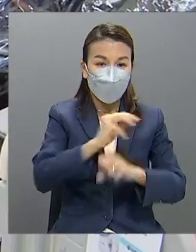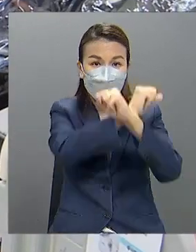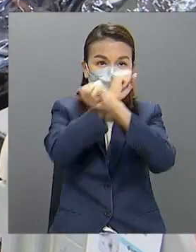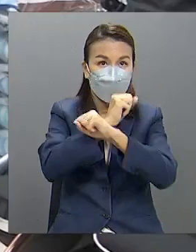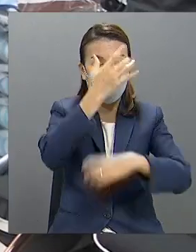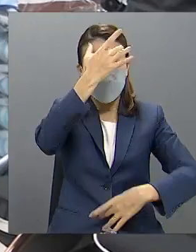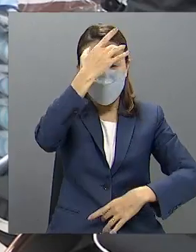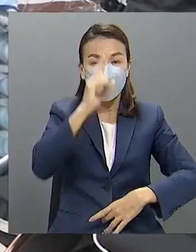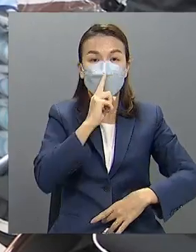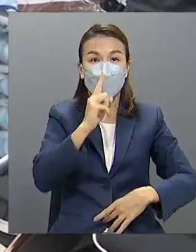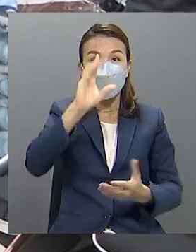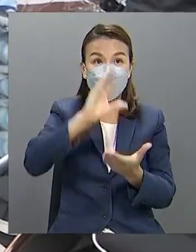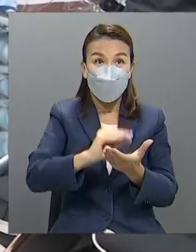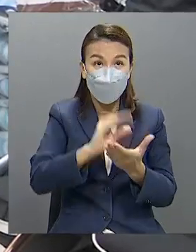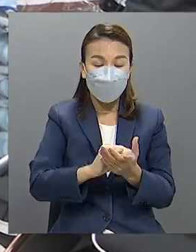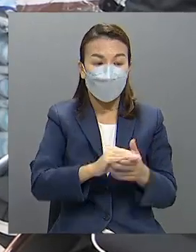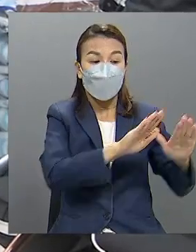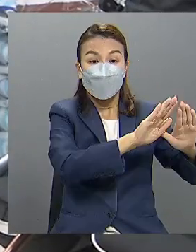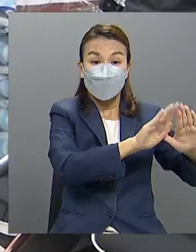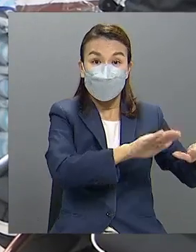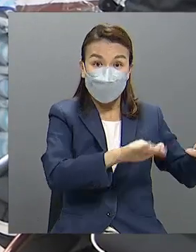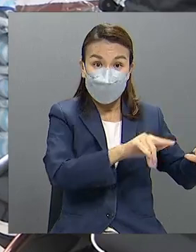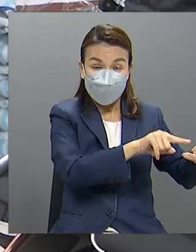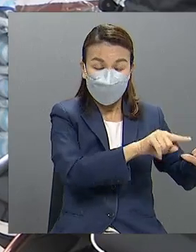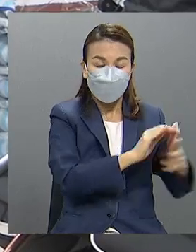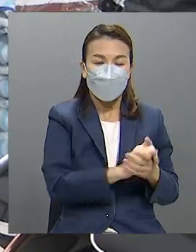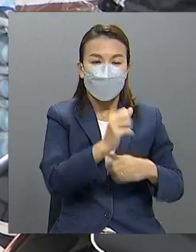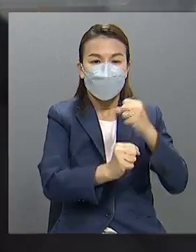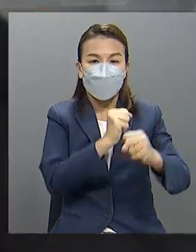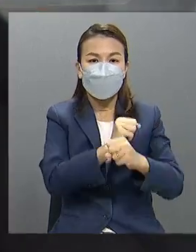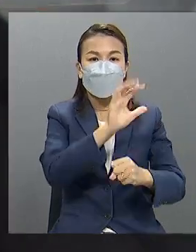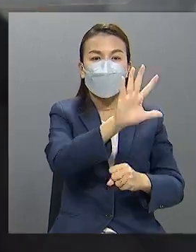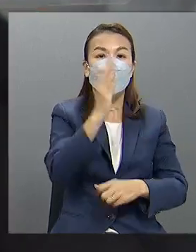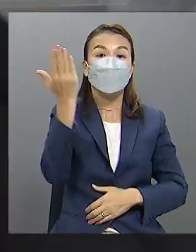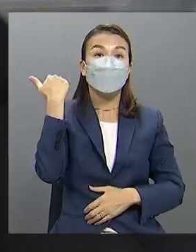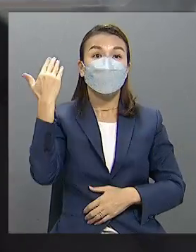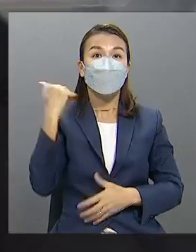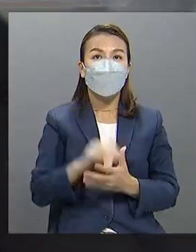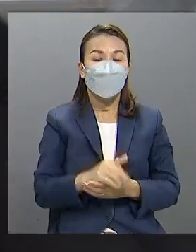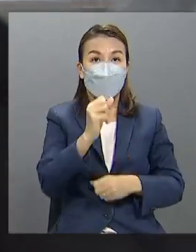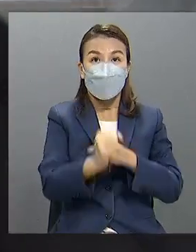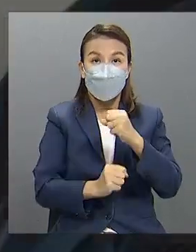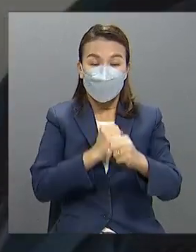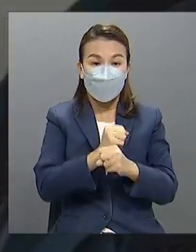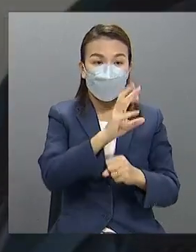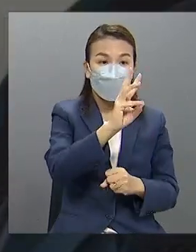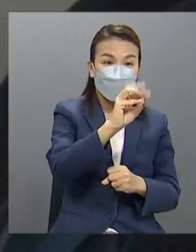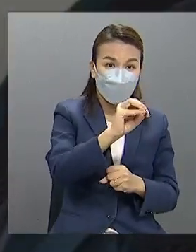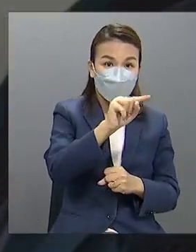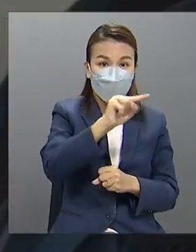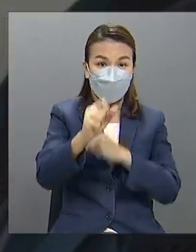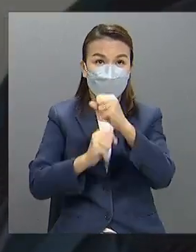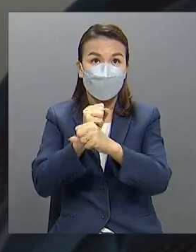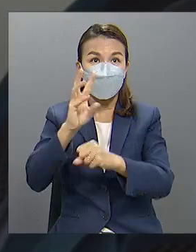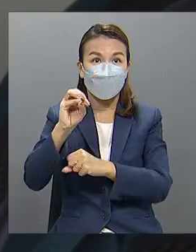สียชีวิตจากอุบัติเหตุทางถนนในช่วง5ปีที่ผ่านมาค่ะก็คือ60-64ปรากฏว่าเด็กแรกเกิดถึง6ปี